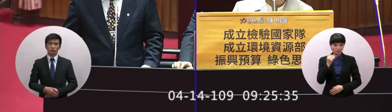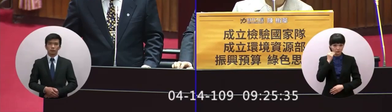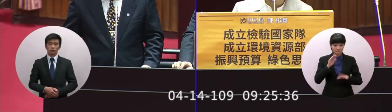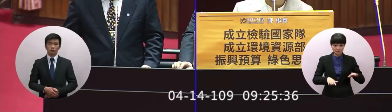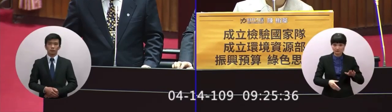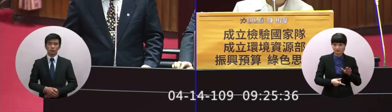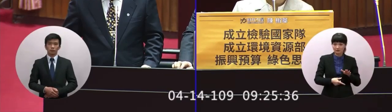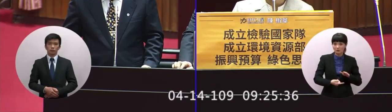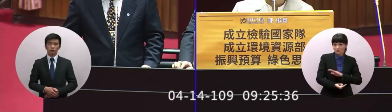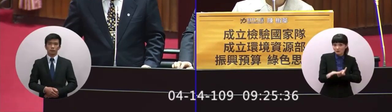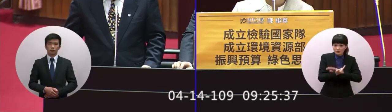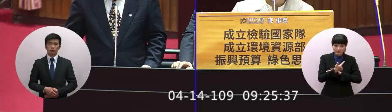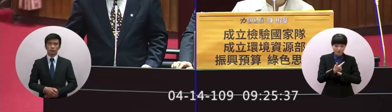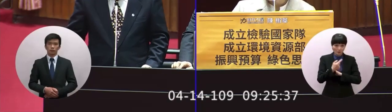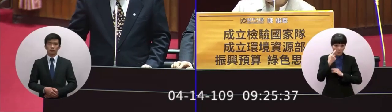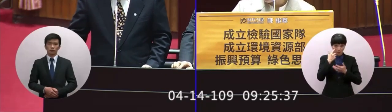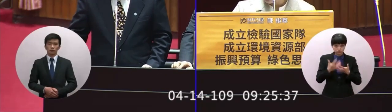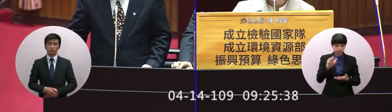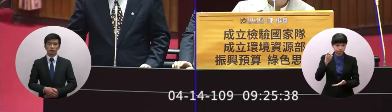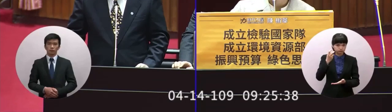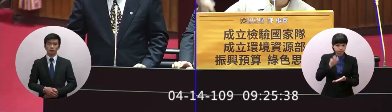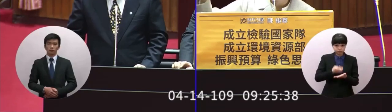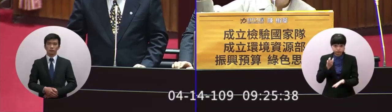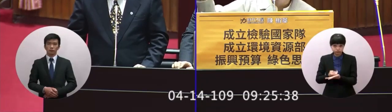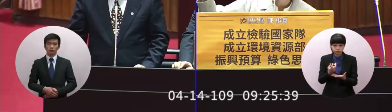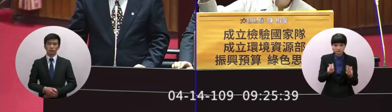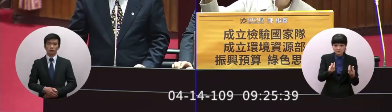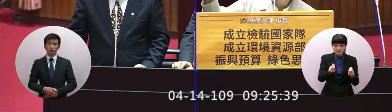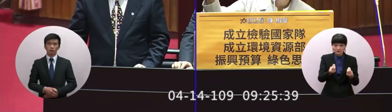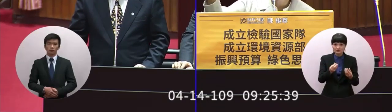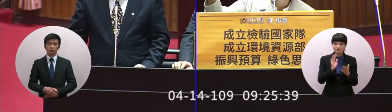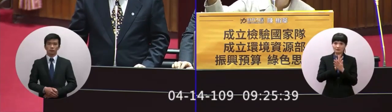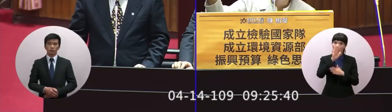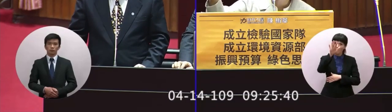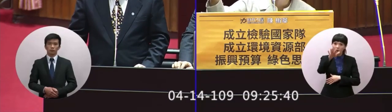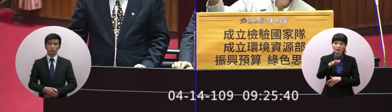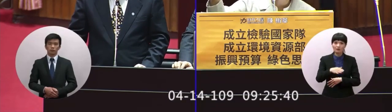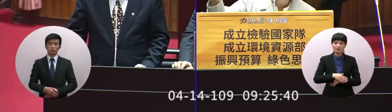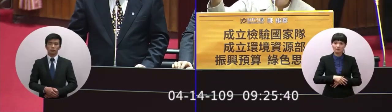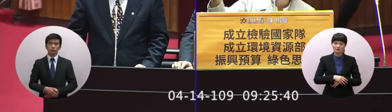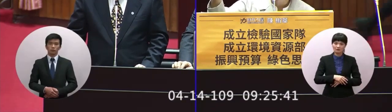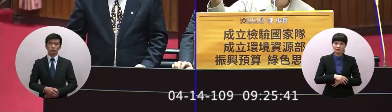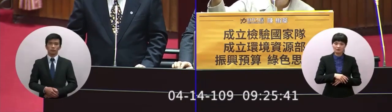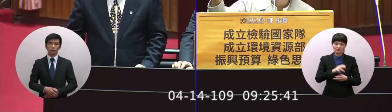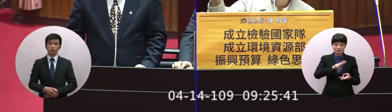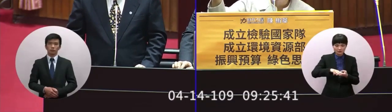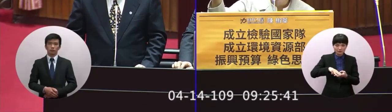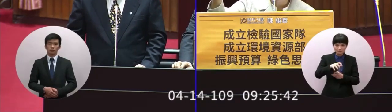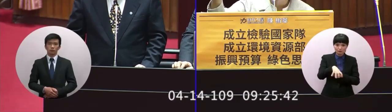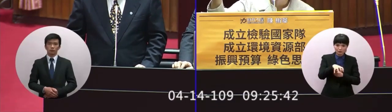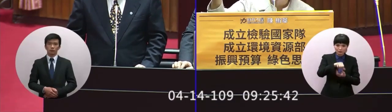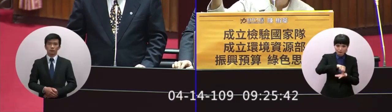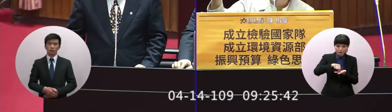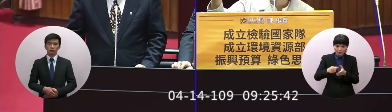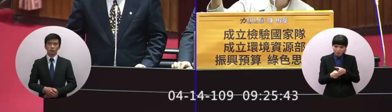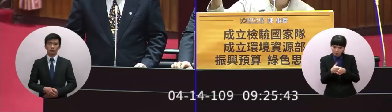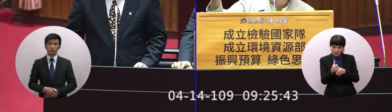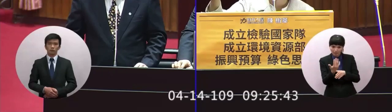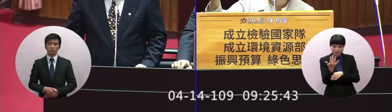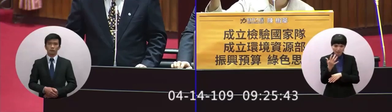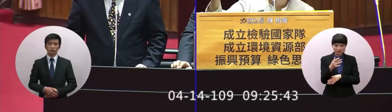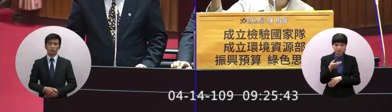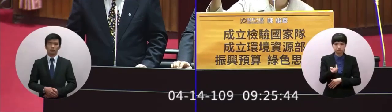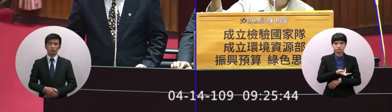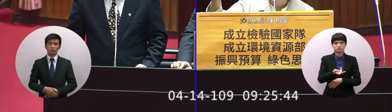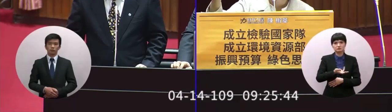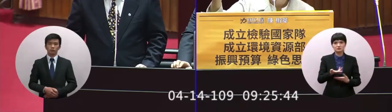再重视的话，可能以后我们种出来的的那个农作物大概都是不健康的，或者是